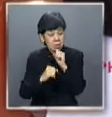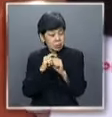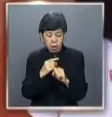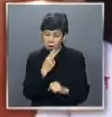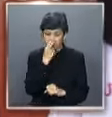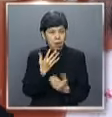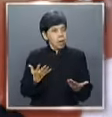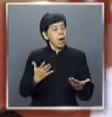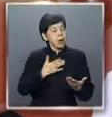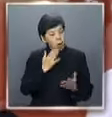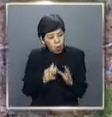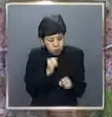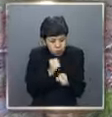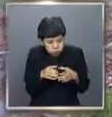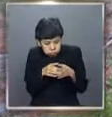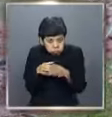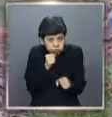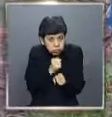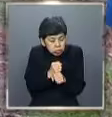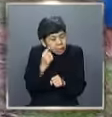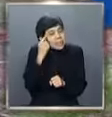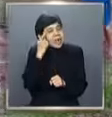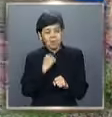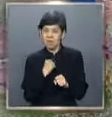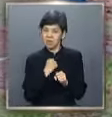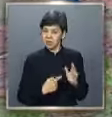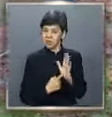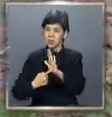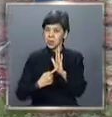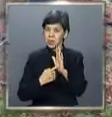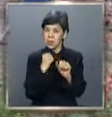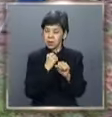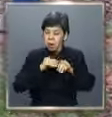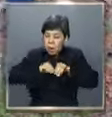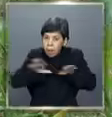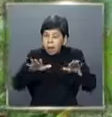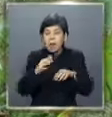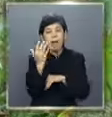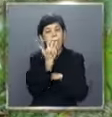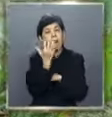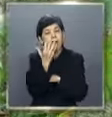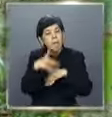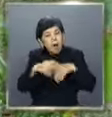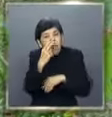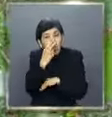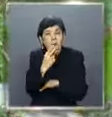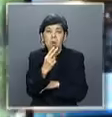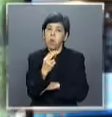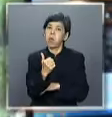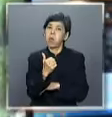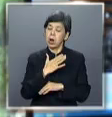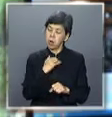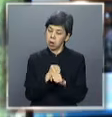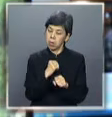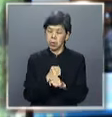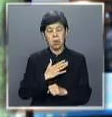งนี้ไม่มีเลยครับที่เราคนทำงานของเราเองเนี่ยหยิบผลงานของเรามาขึ้นแล้วเปิดออกทีวีประชาชนพี่น้องได้ดูพอเราท